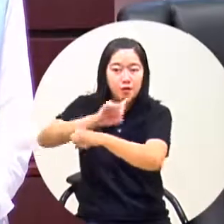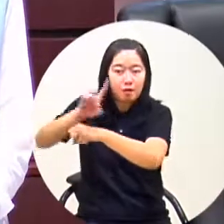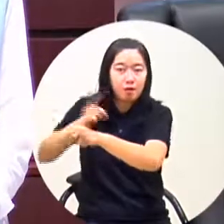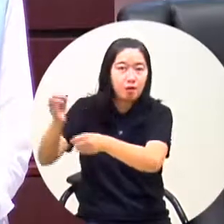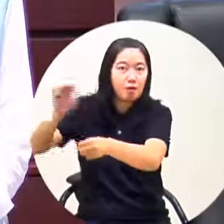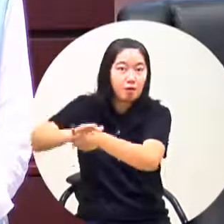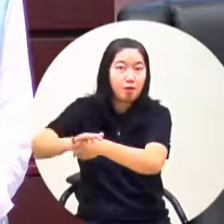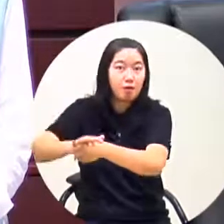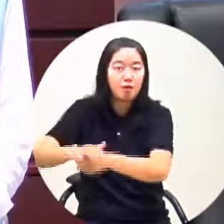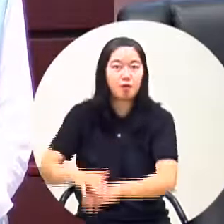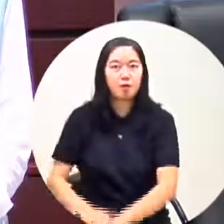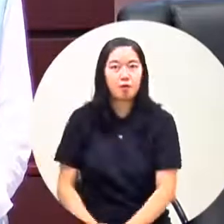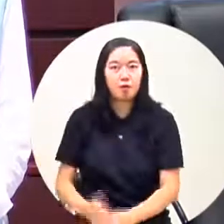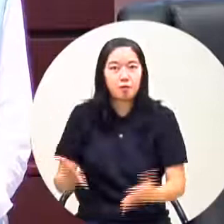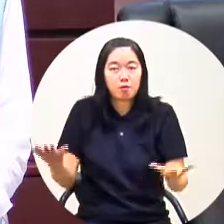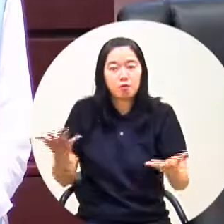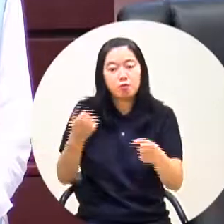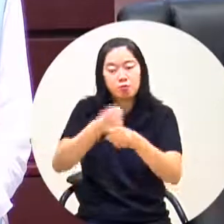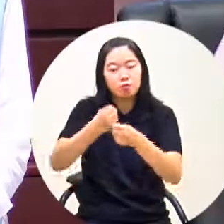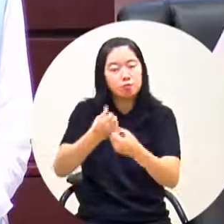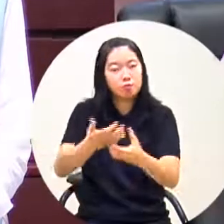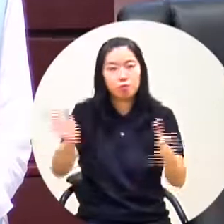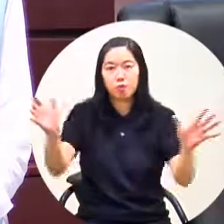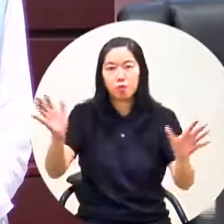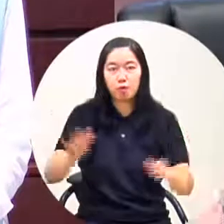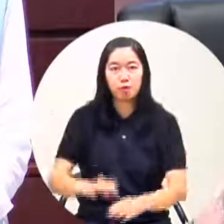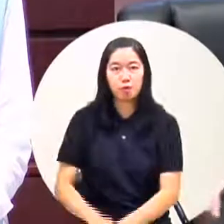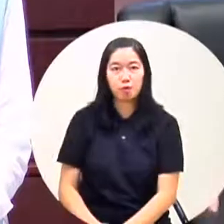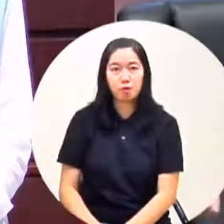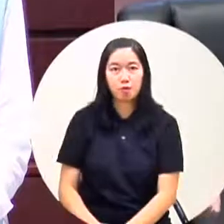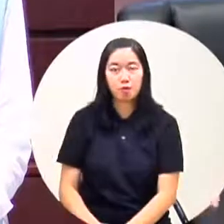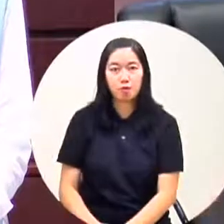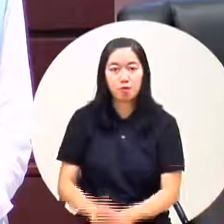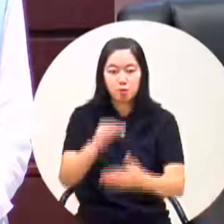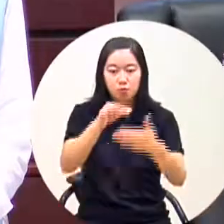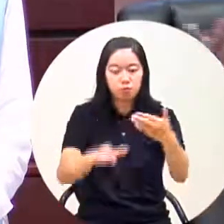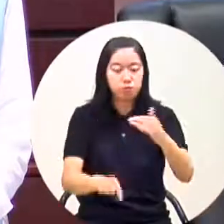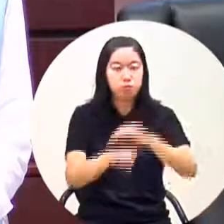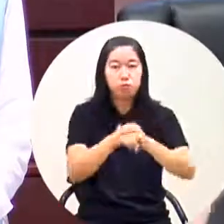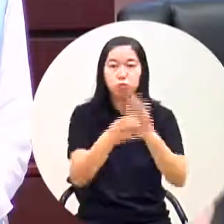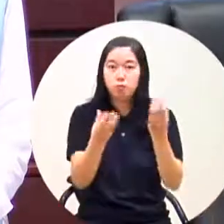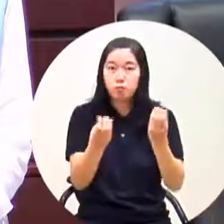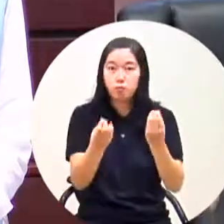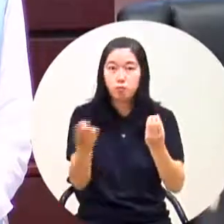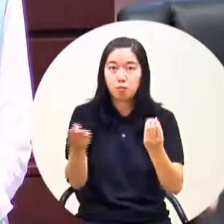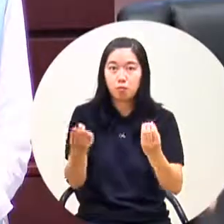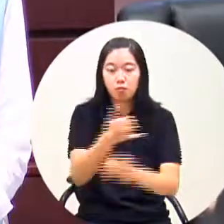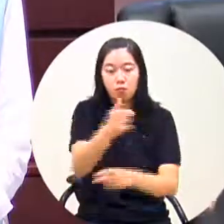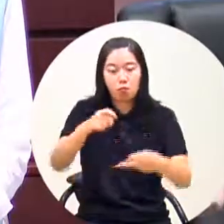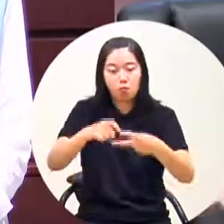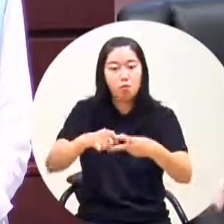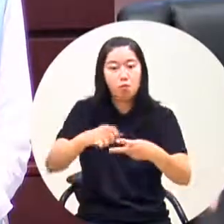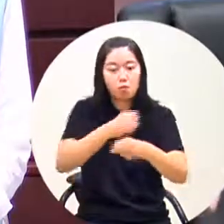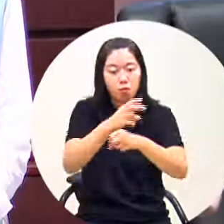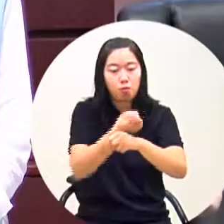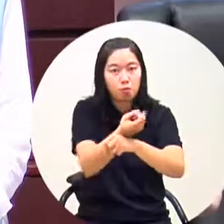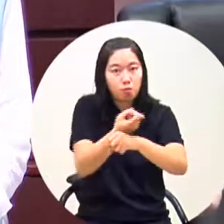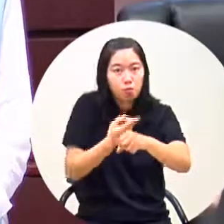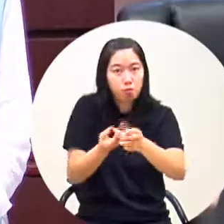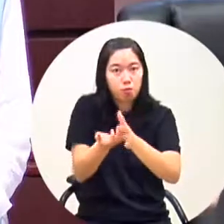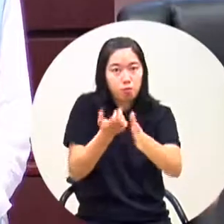欢喜提早一个小时打烊。我也没有违法的问题，那我的员工也早一个小时下班，